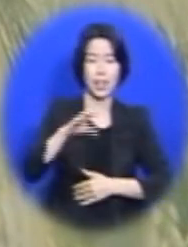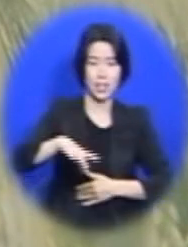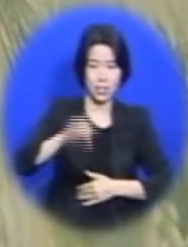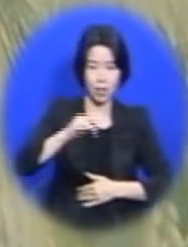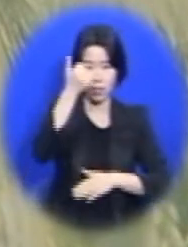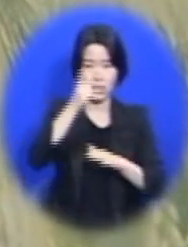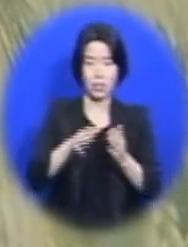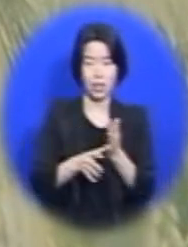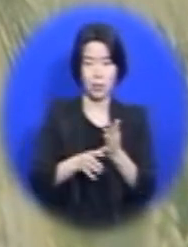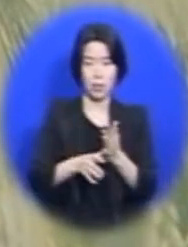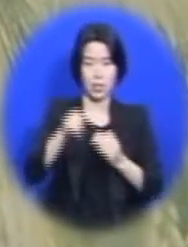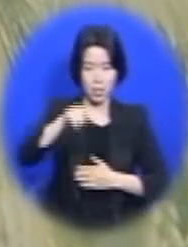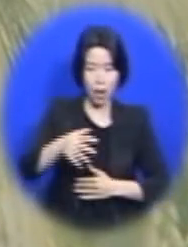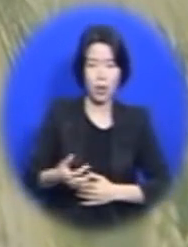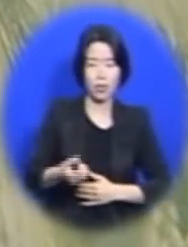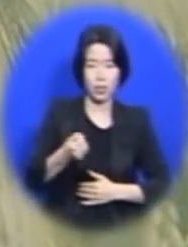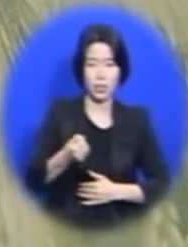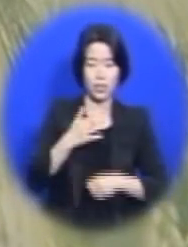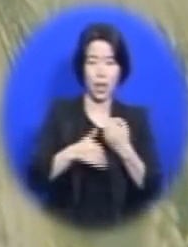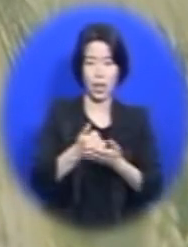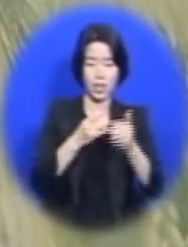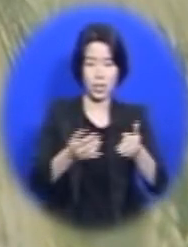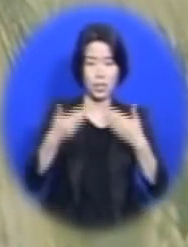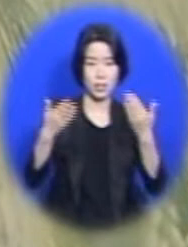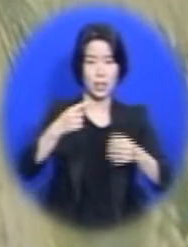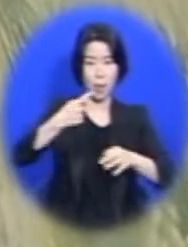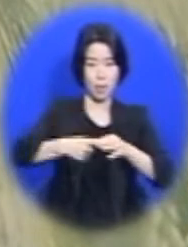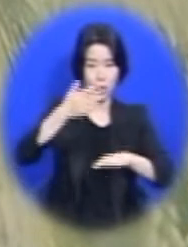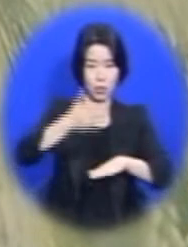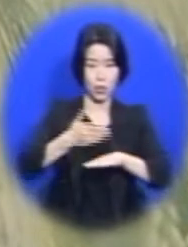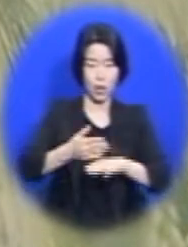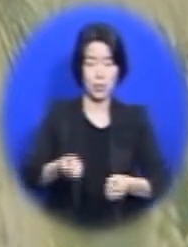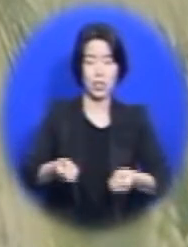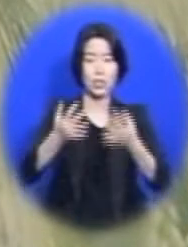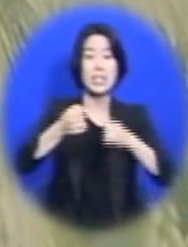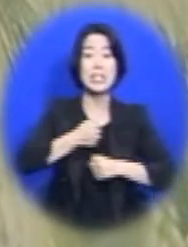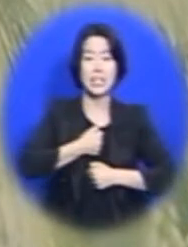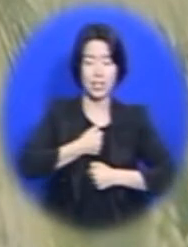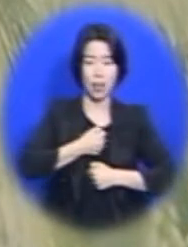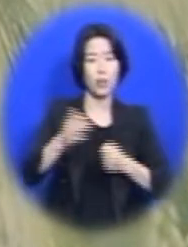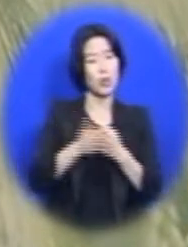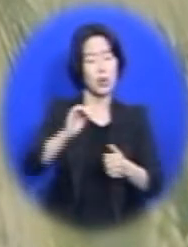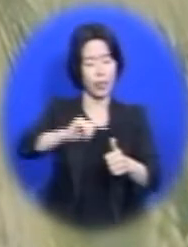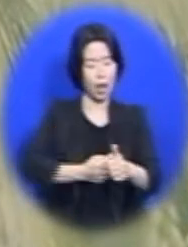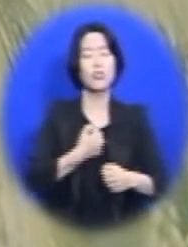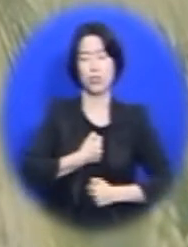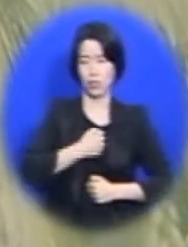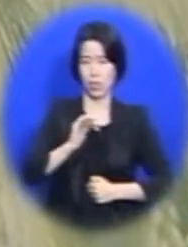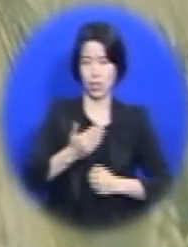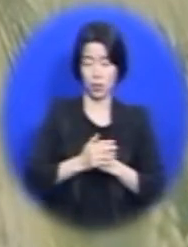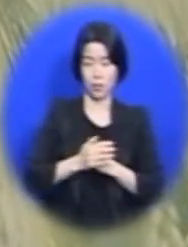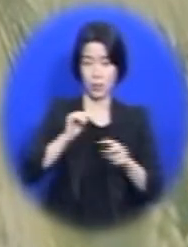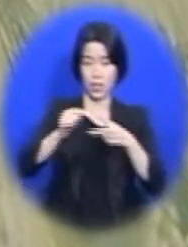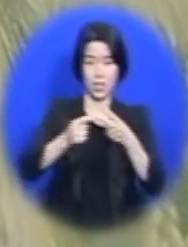예물, 첫 것을 하나님께 드리는 맥주 감사절을 지키라. 그러니까 당연히 그렇게 지켜야 하는 거죠.